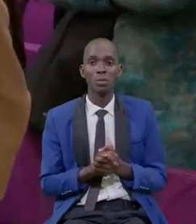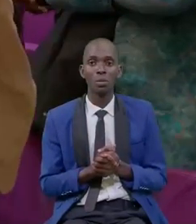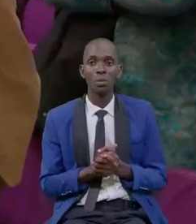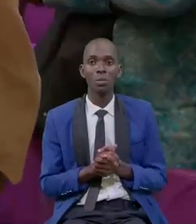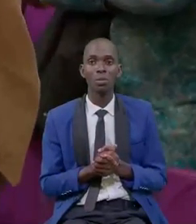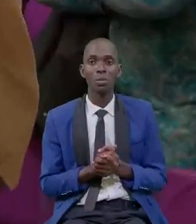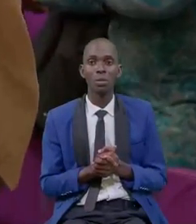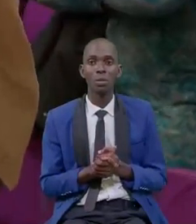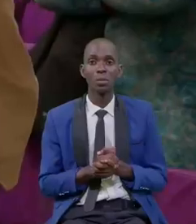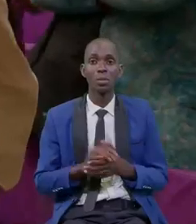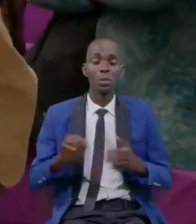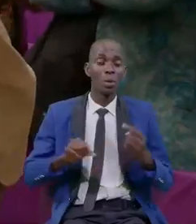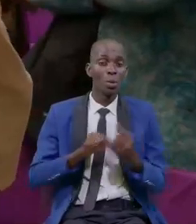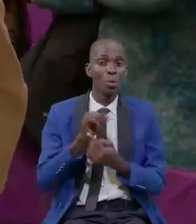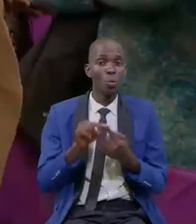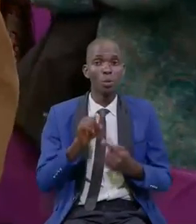Lorsque